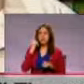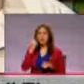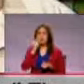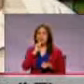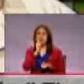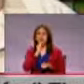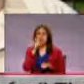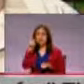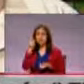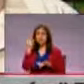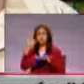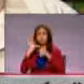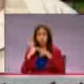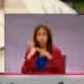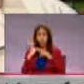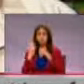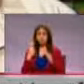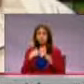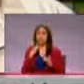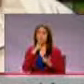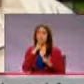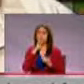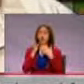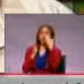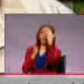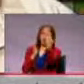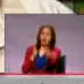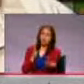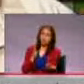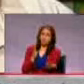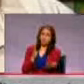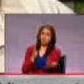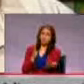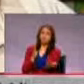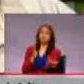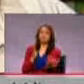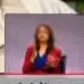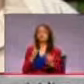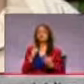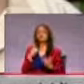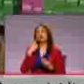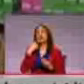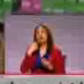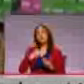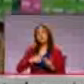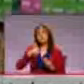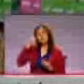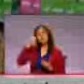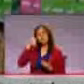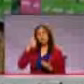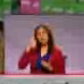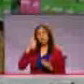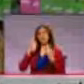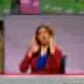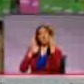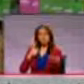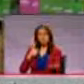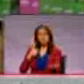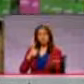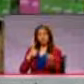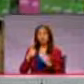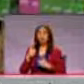اتفرجت على الحلقه بتاعته ورحت قدمت ورق في هناك والمس بتاعته و مسست واحد من الناس